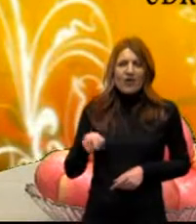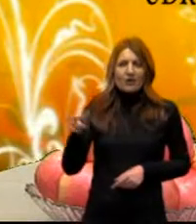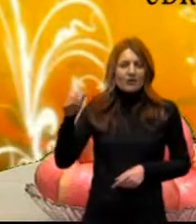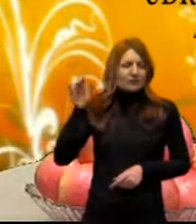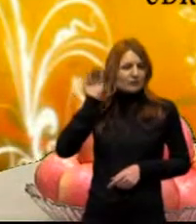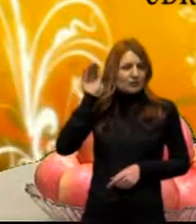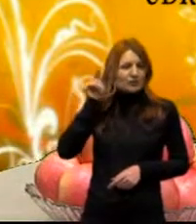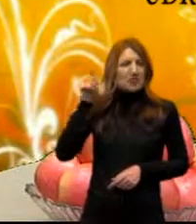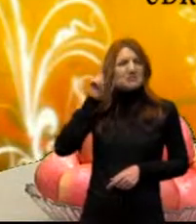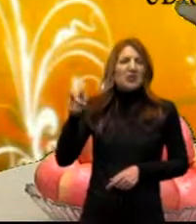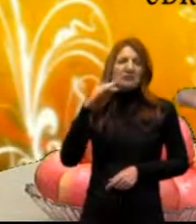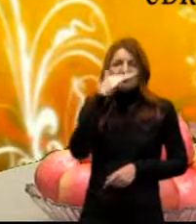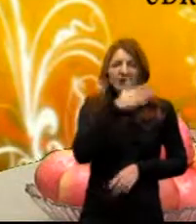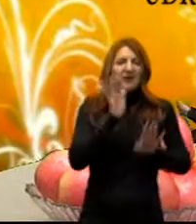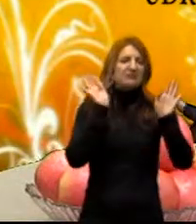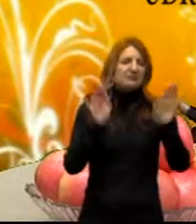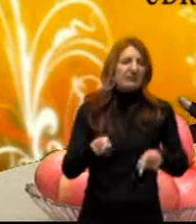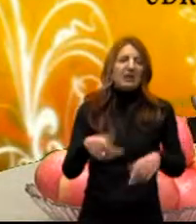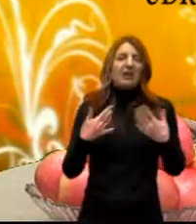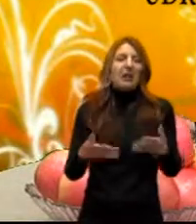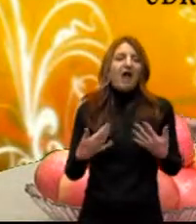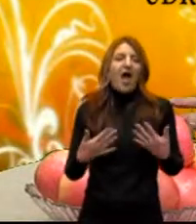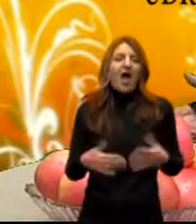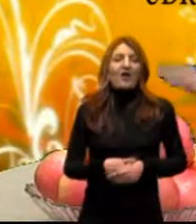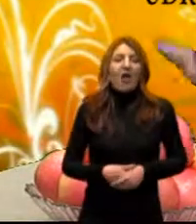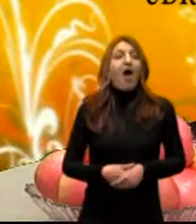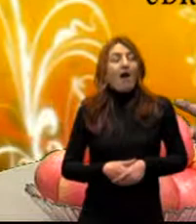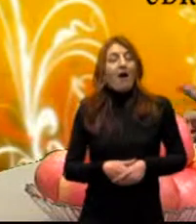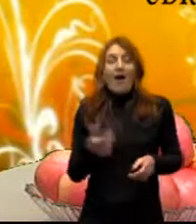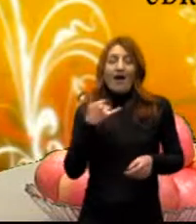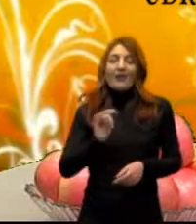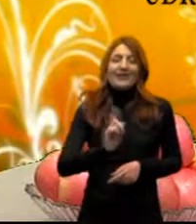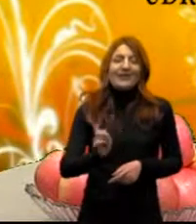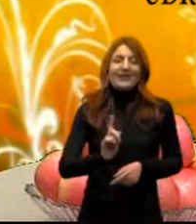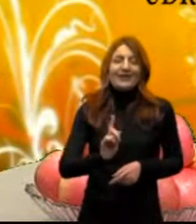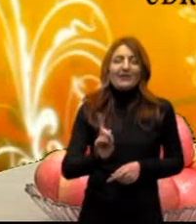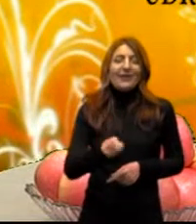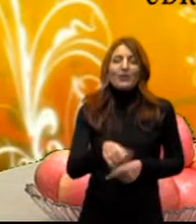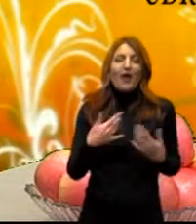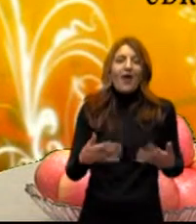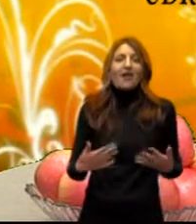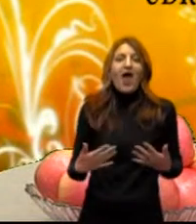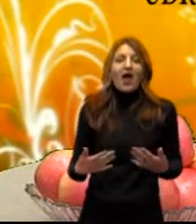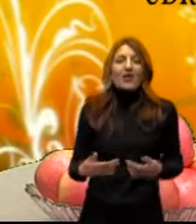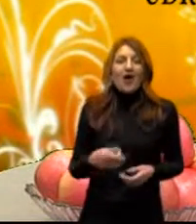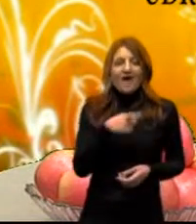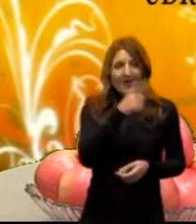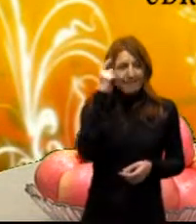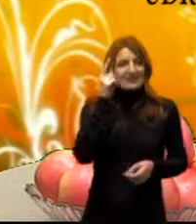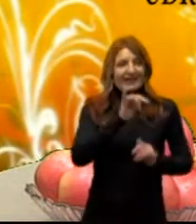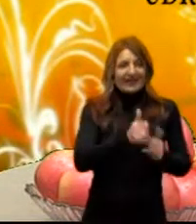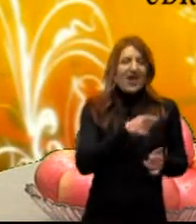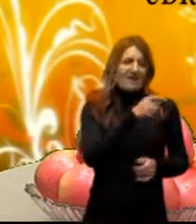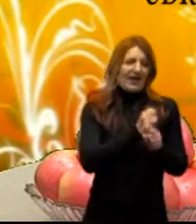kaže doktorica Horvatić, zaista zvuči jako lako. Pa kad je? Ali mogu vam reći, nije tako lako, vi sigurno mi možete